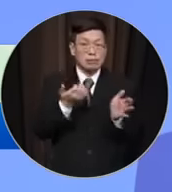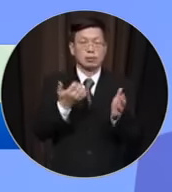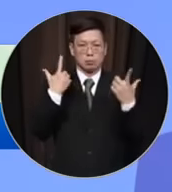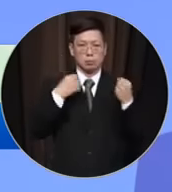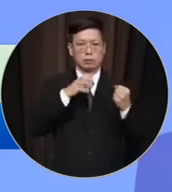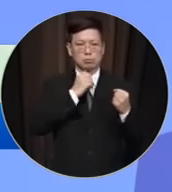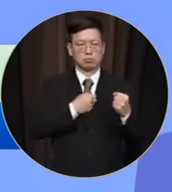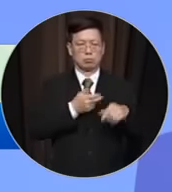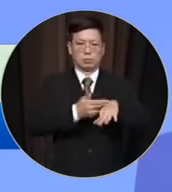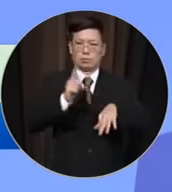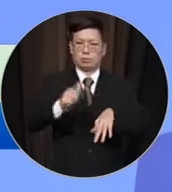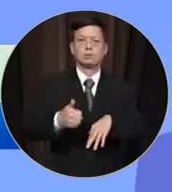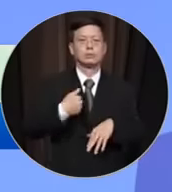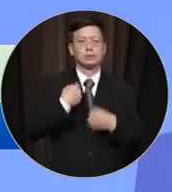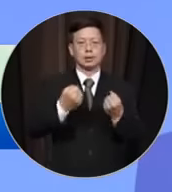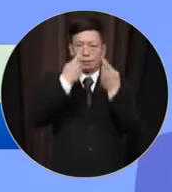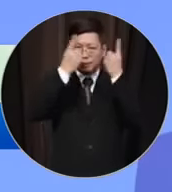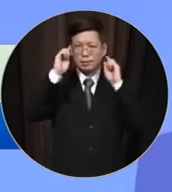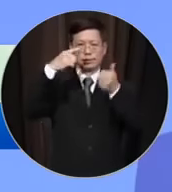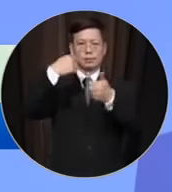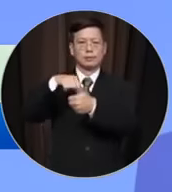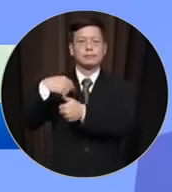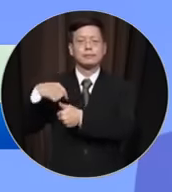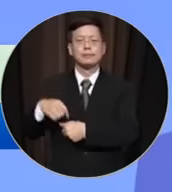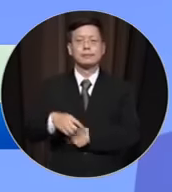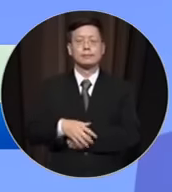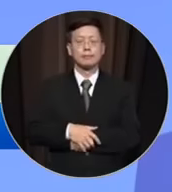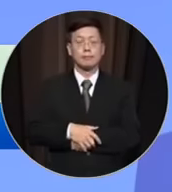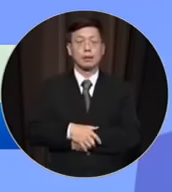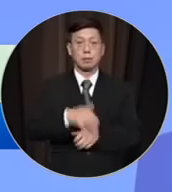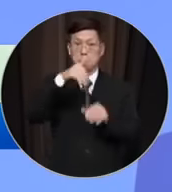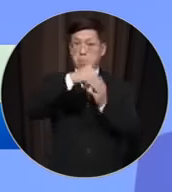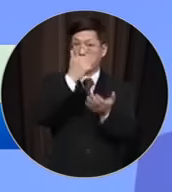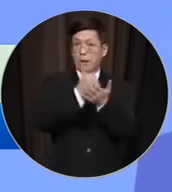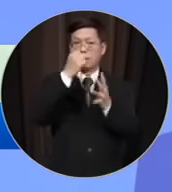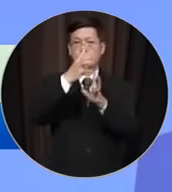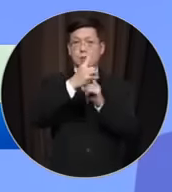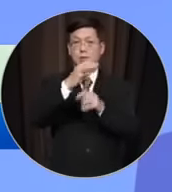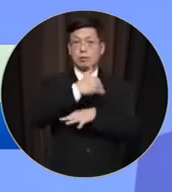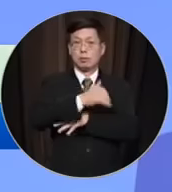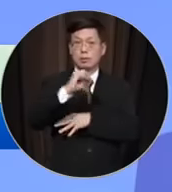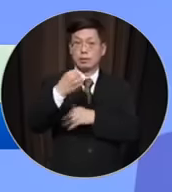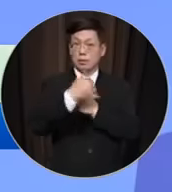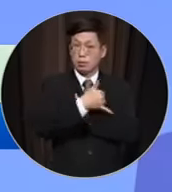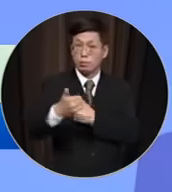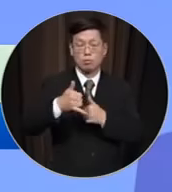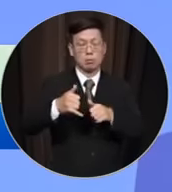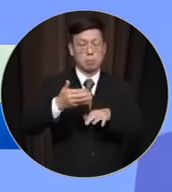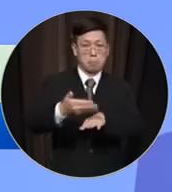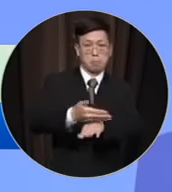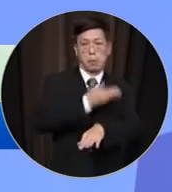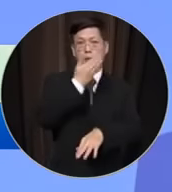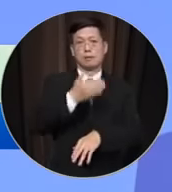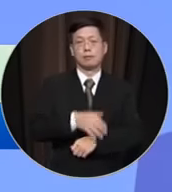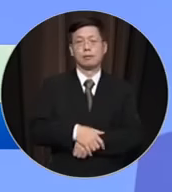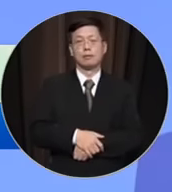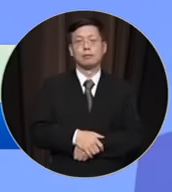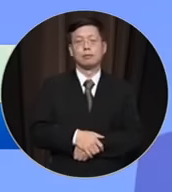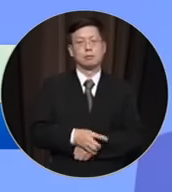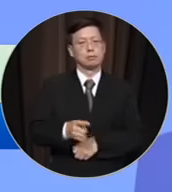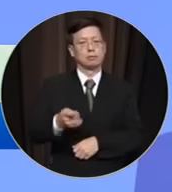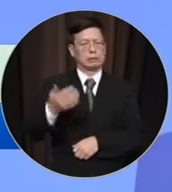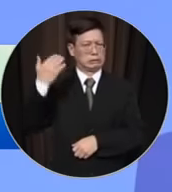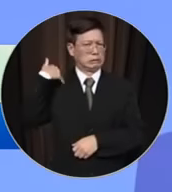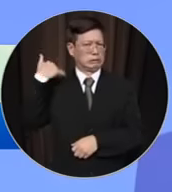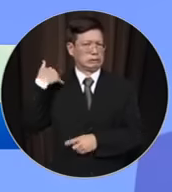的测量技师，我在大学任教。我从当选新竹县议会的县议员开始，我就放